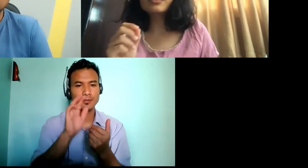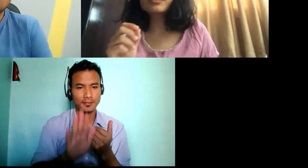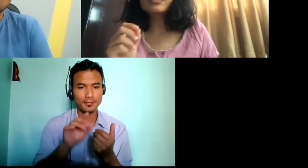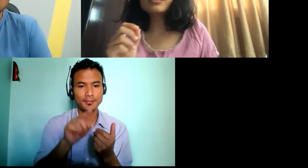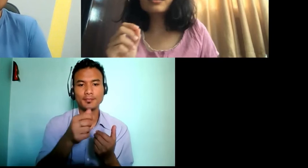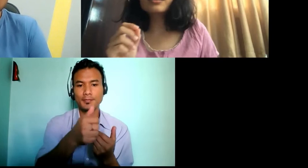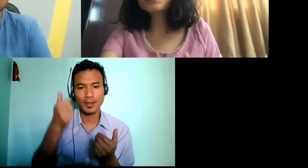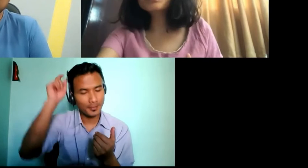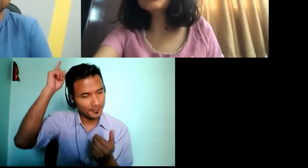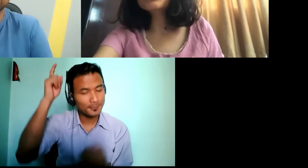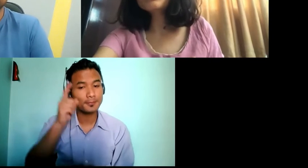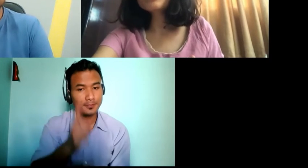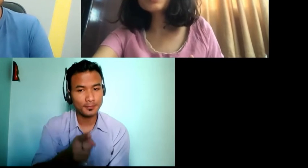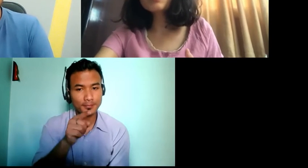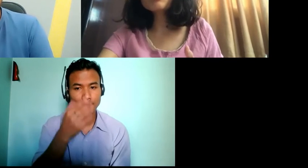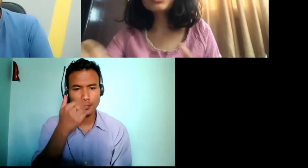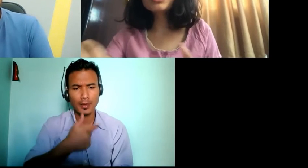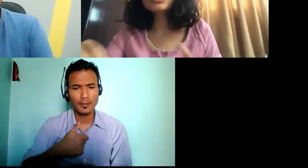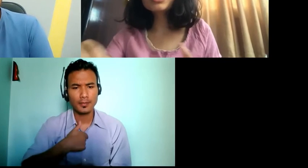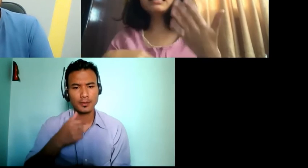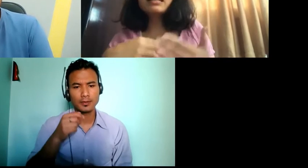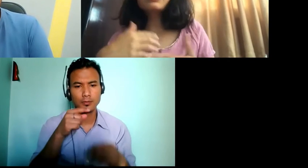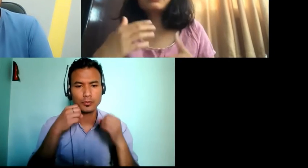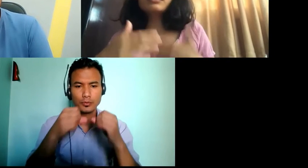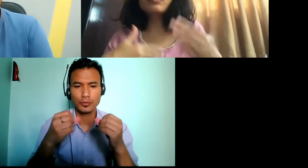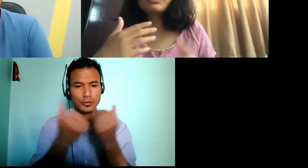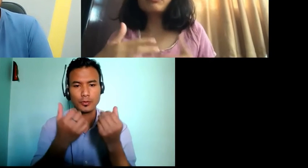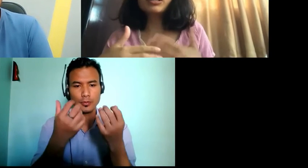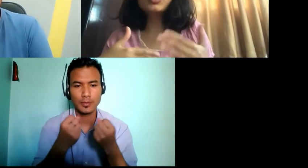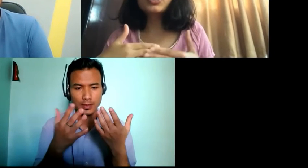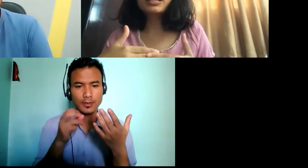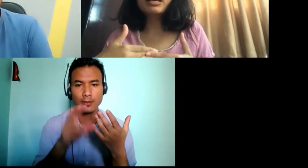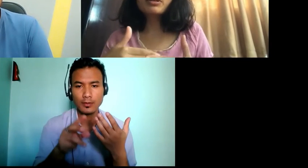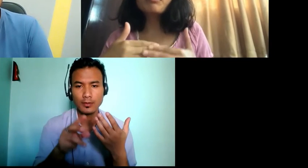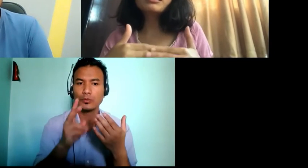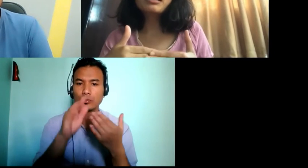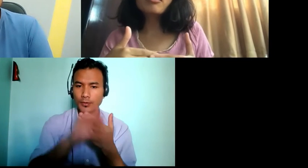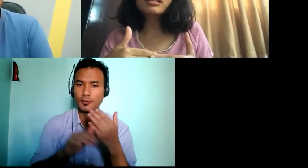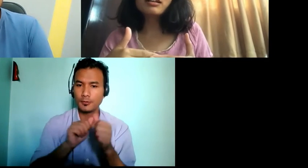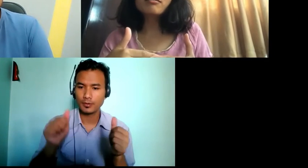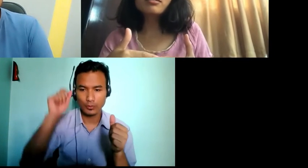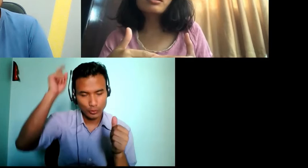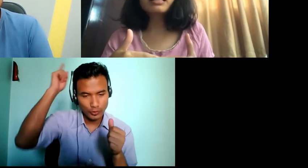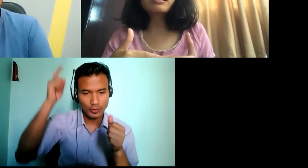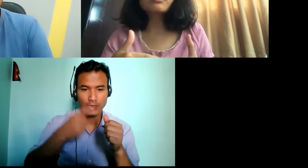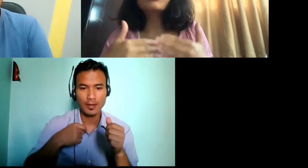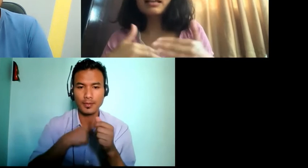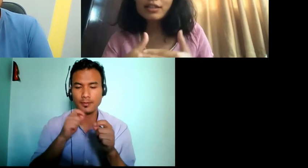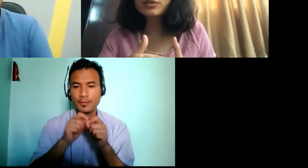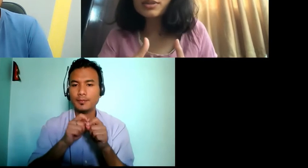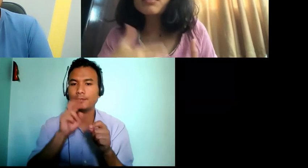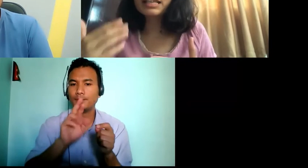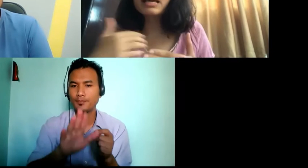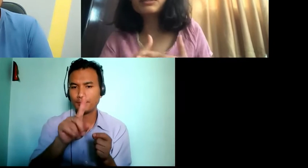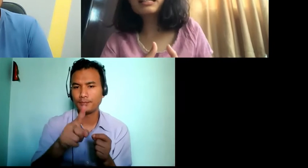हाम्रो कल्चर हो होइन, अब हामीले लगाइदिन पाइरहेको छैनौँ, बट स्टिल यसरी पनि हामीले कल्चरलाई पनि मेन्टेन गरिरहेको छ. जस्तै एकजना मेरो आन्टी